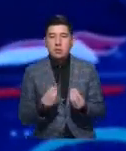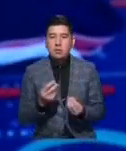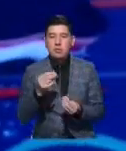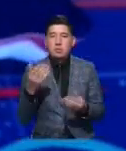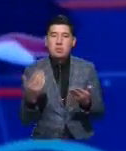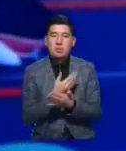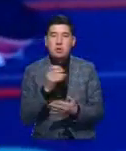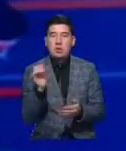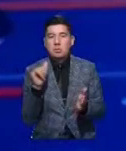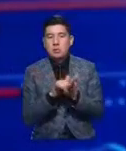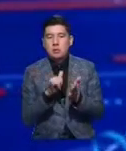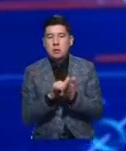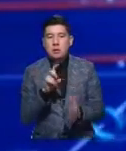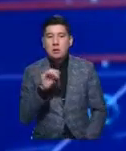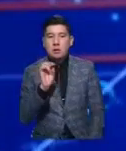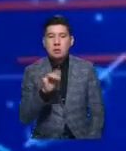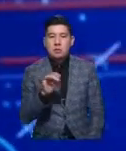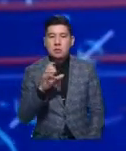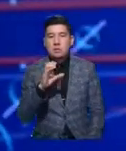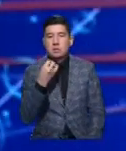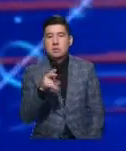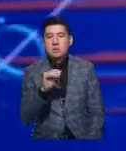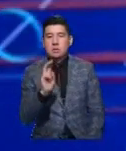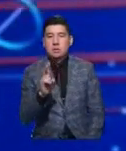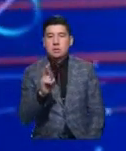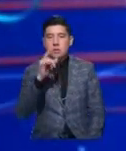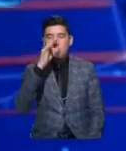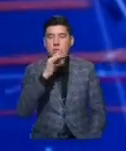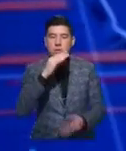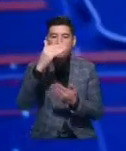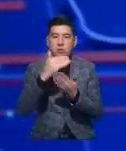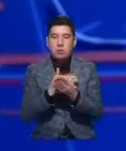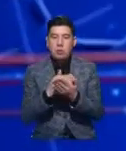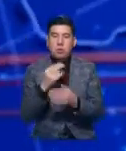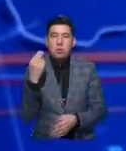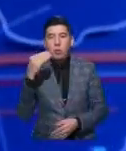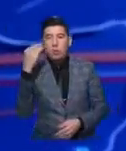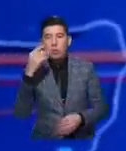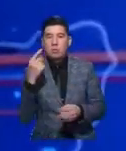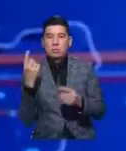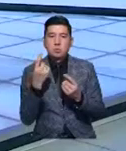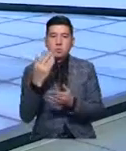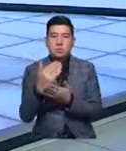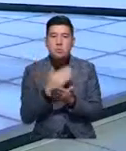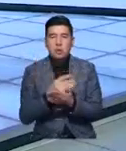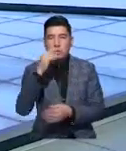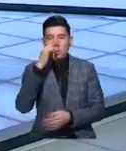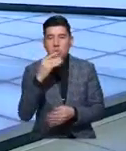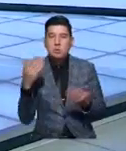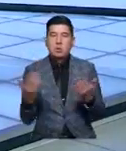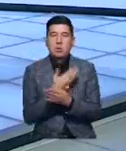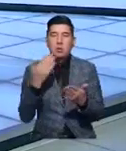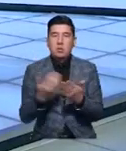серия основана на элементах сакского стиля и отражает наследие страны от уникальной культуры намада до современного Казахстана. На